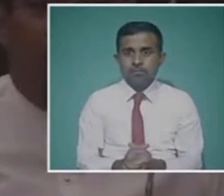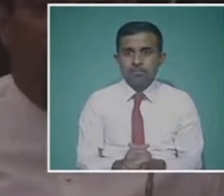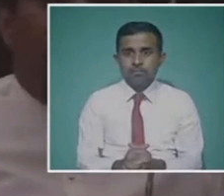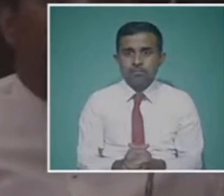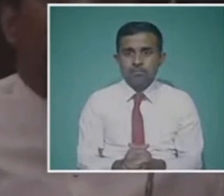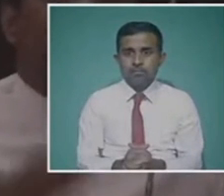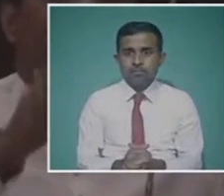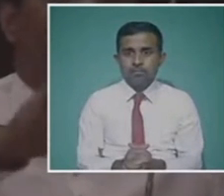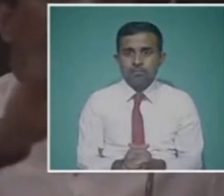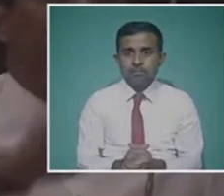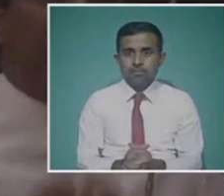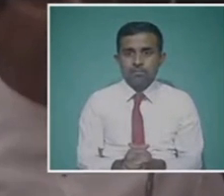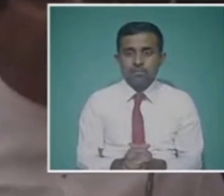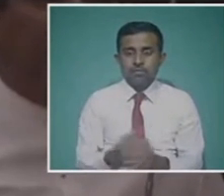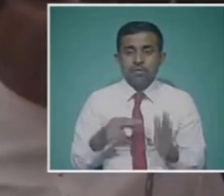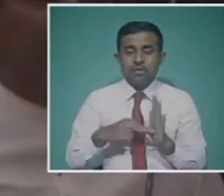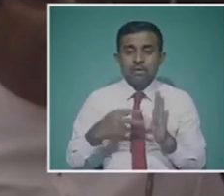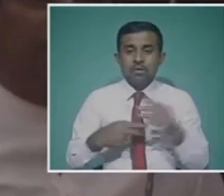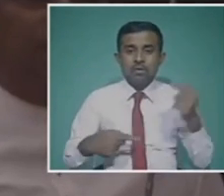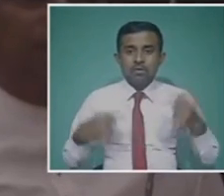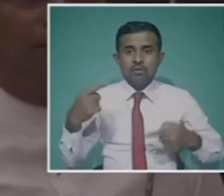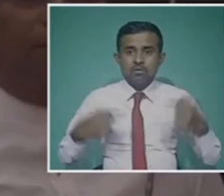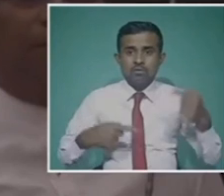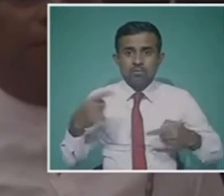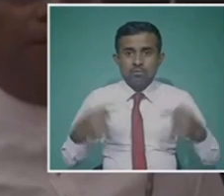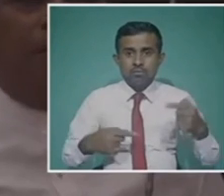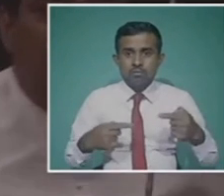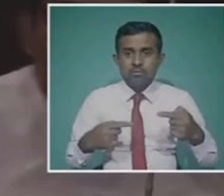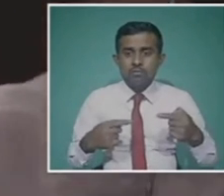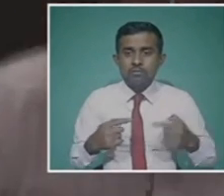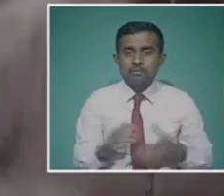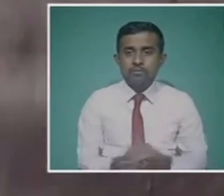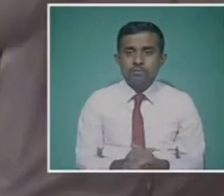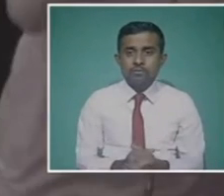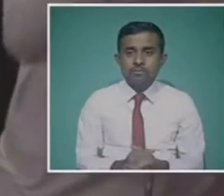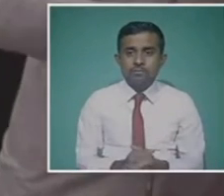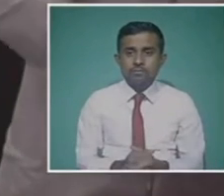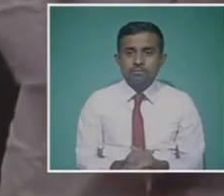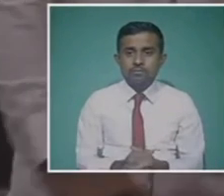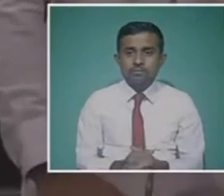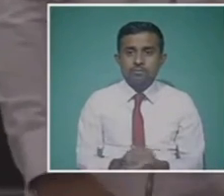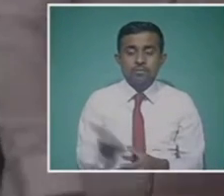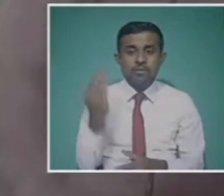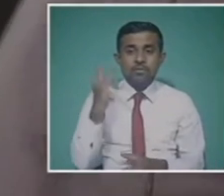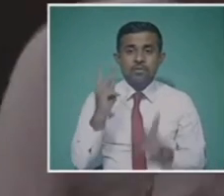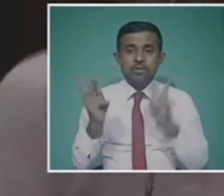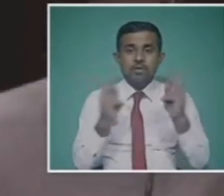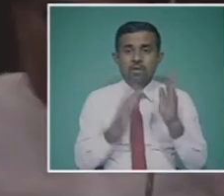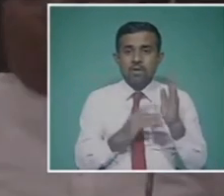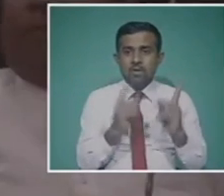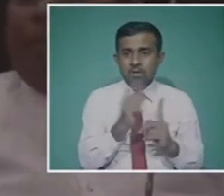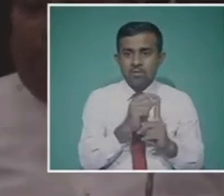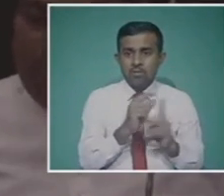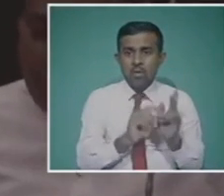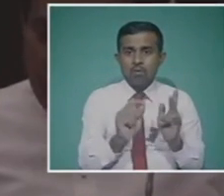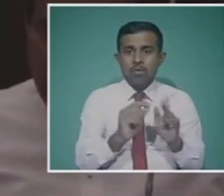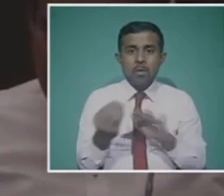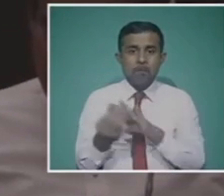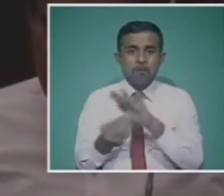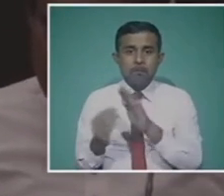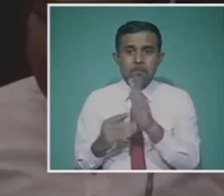අද අයවැය විවාදයේදී ඉඩම් හා සංචාරක අමාත්‍යංශයත්